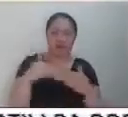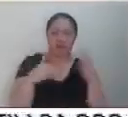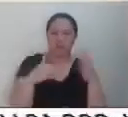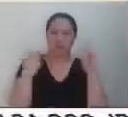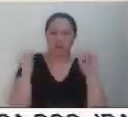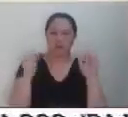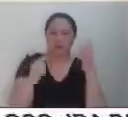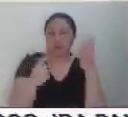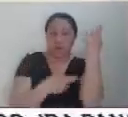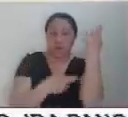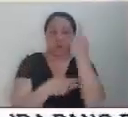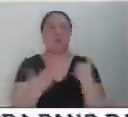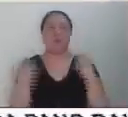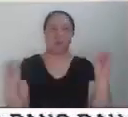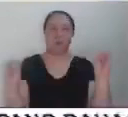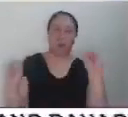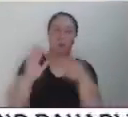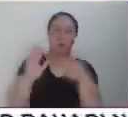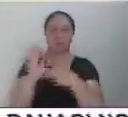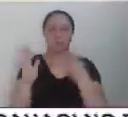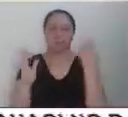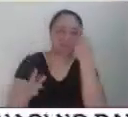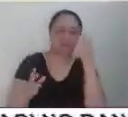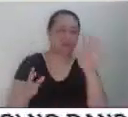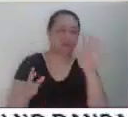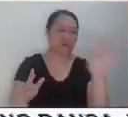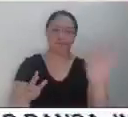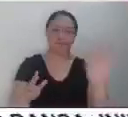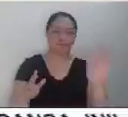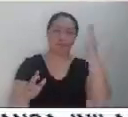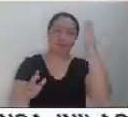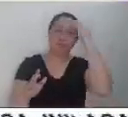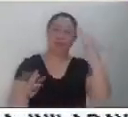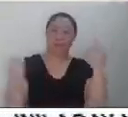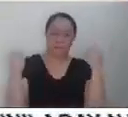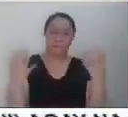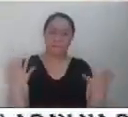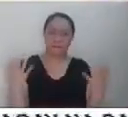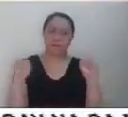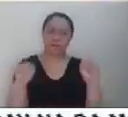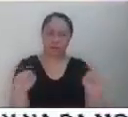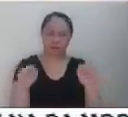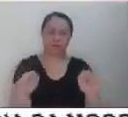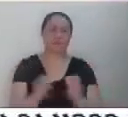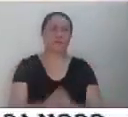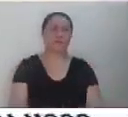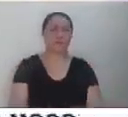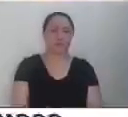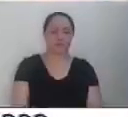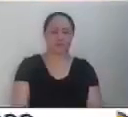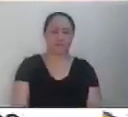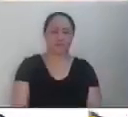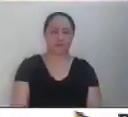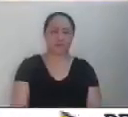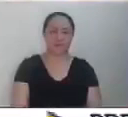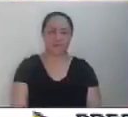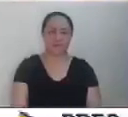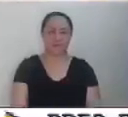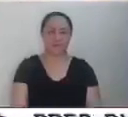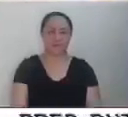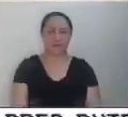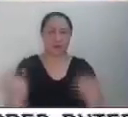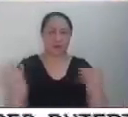Salamat. Yung ating pong pagkakaroon po ng isa na lang para sa lahat, ang tawag po natin dyan, interoperability. Opo. Yan po naman